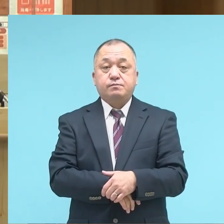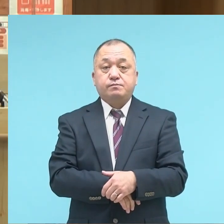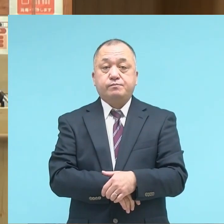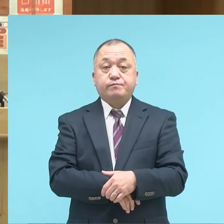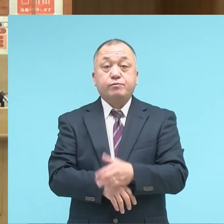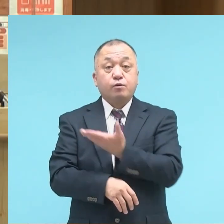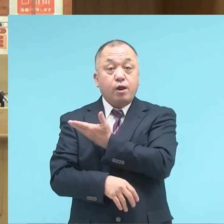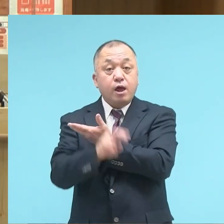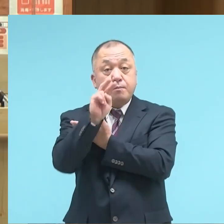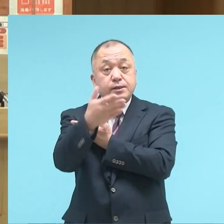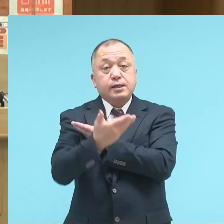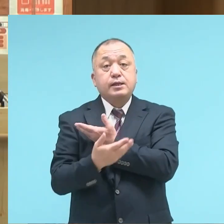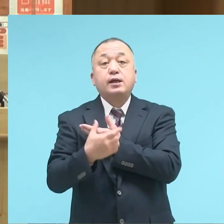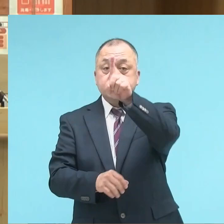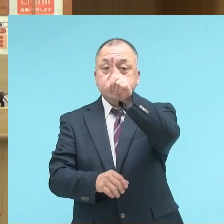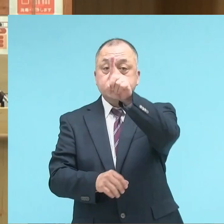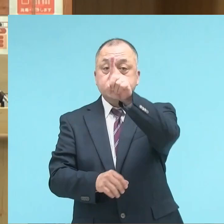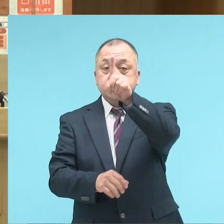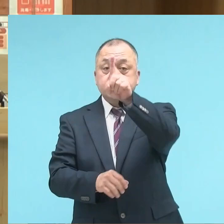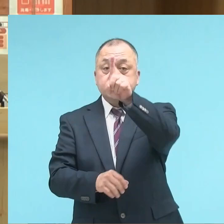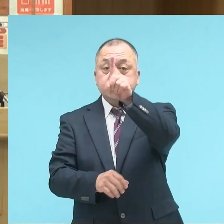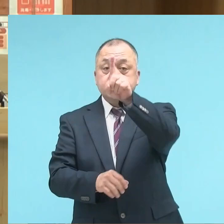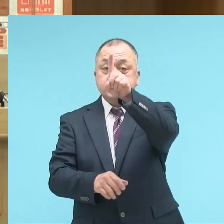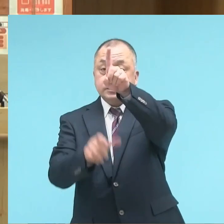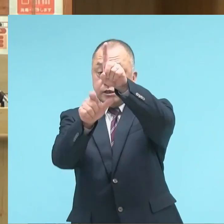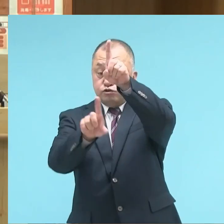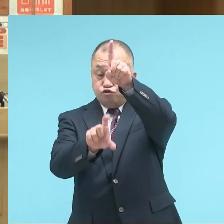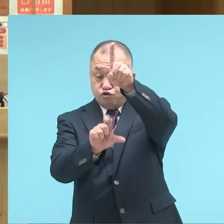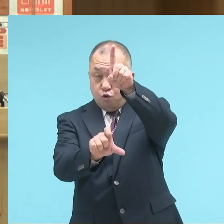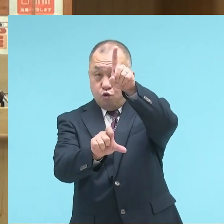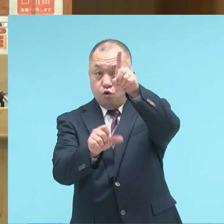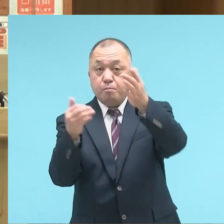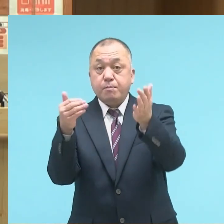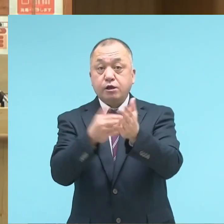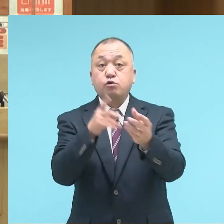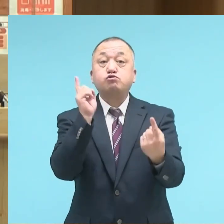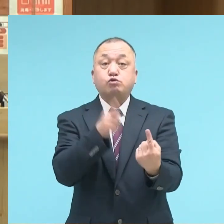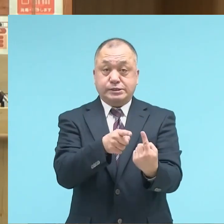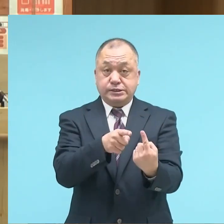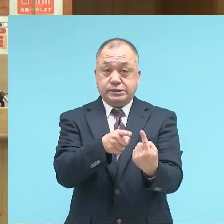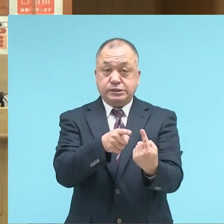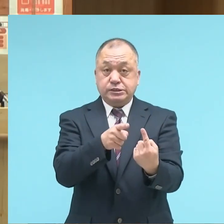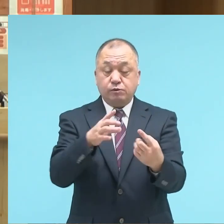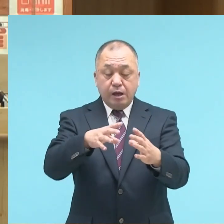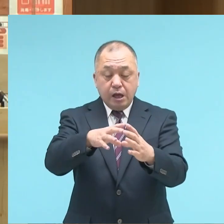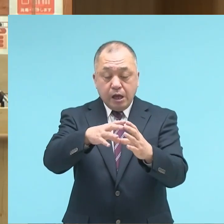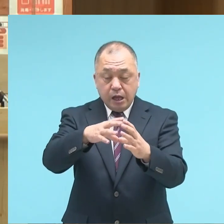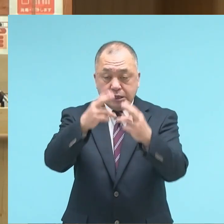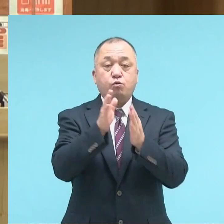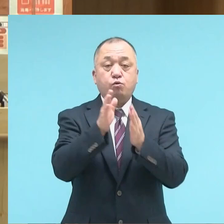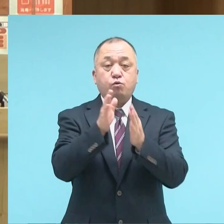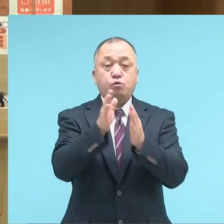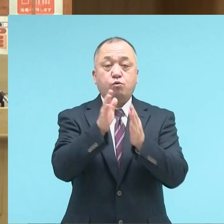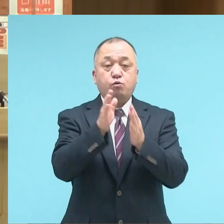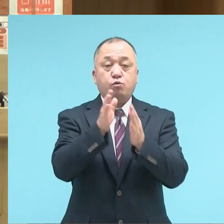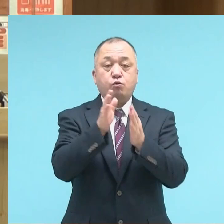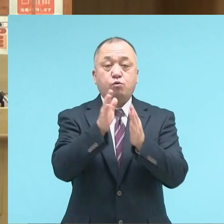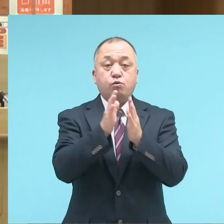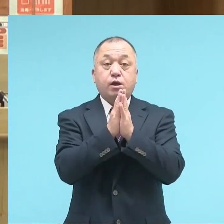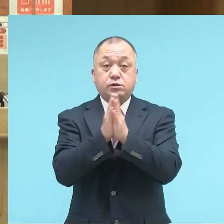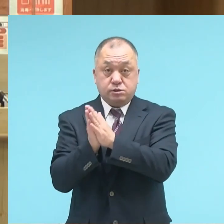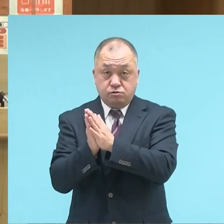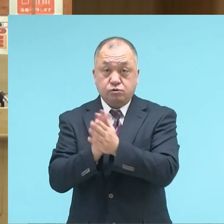これちょっとご覧いただきたいんですが、これは1月15日までの措置なんですね。でしかもこれ全道にお願いしまして、